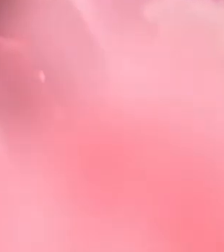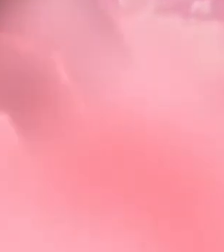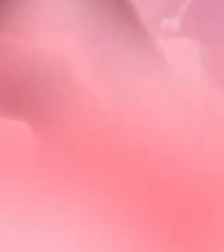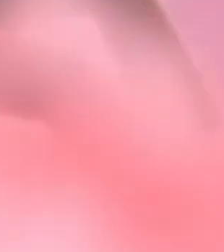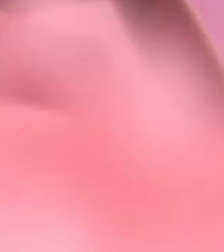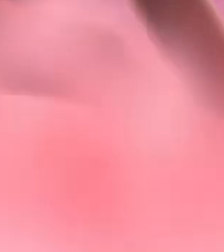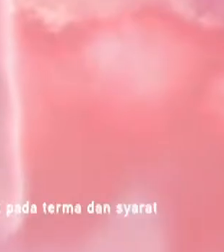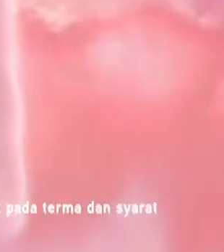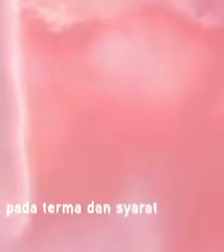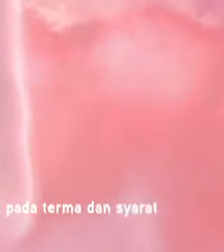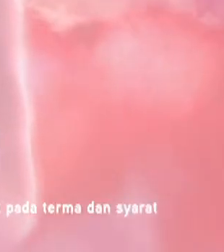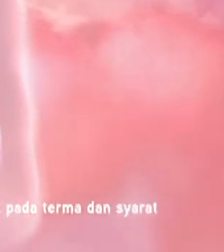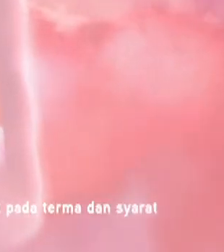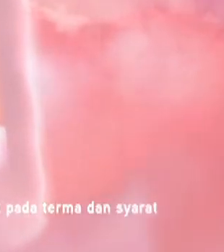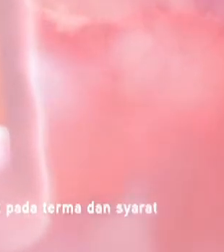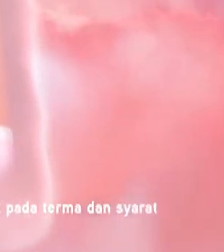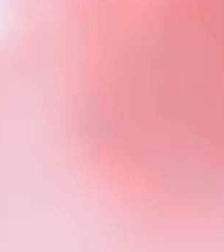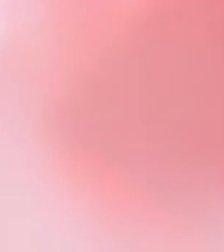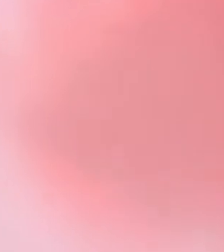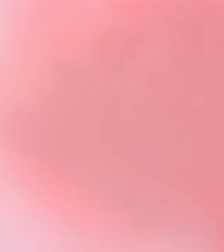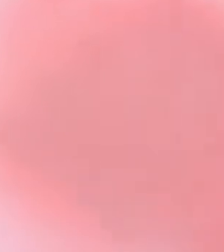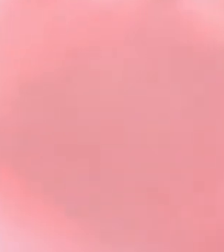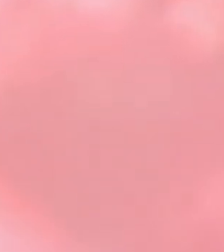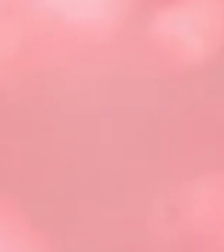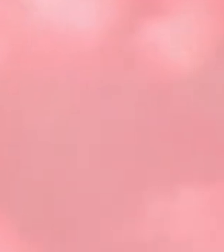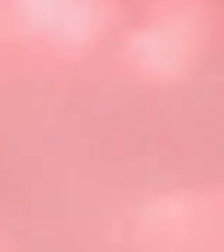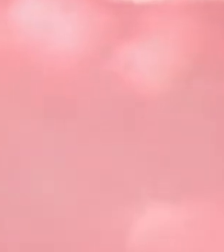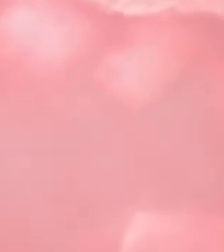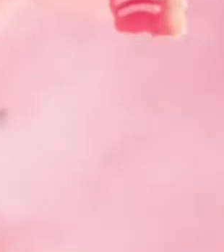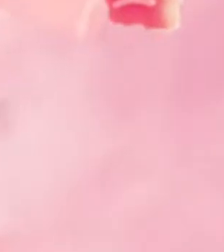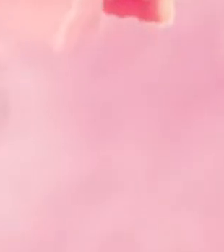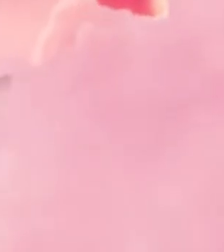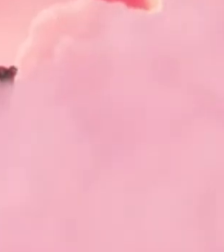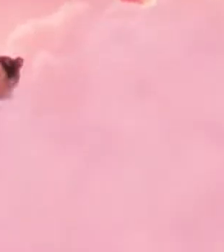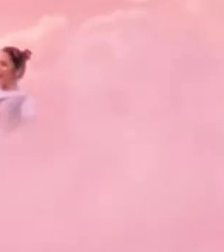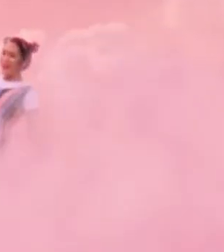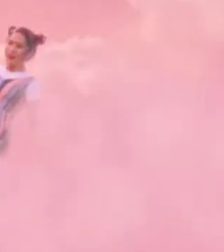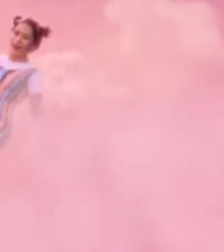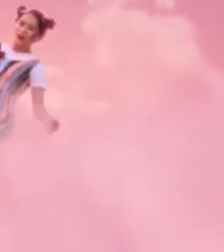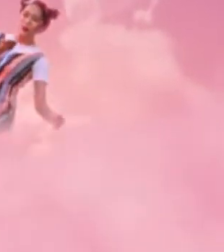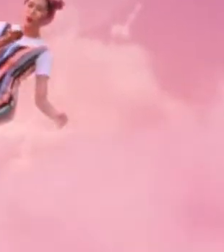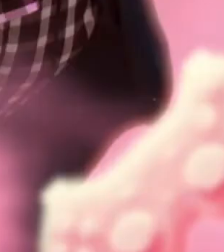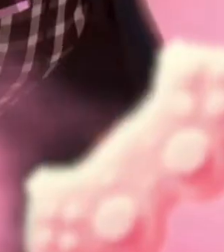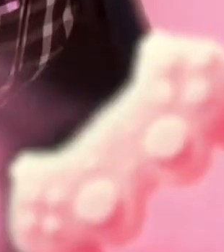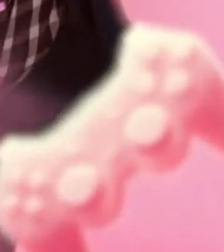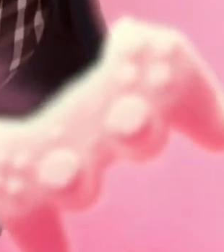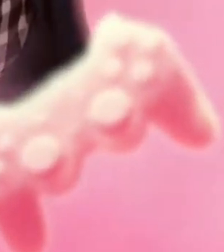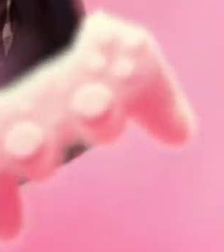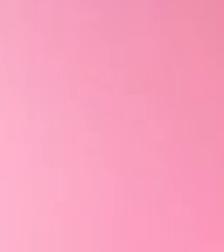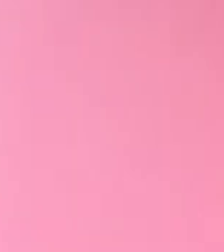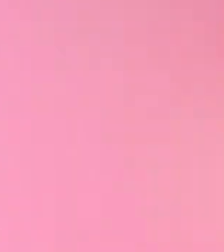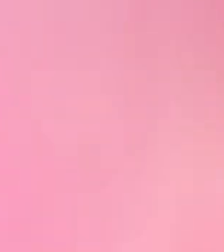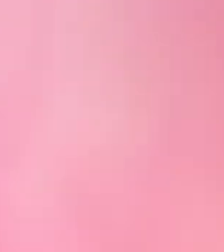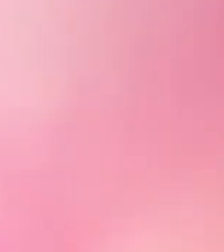tinggi anda. Hanya RM1 untuk telefon pintar baharu dengan panggilan dan SMS tanpa had daripada RM30 sebulan.